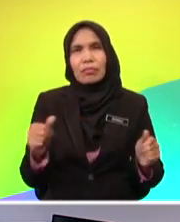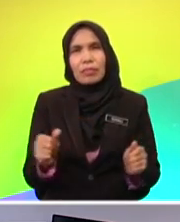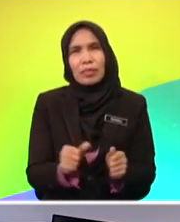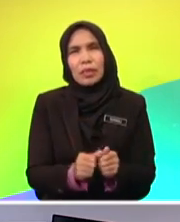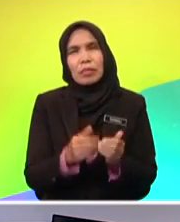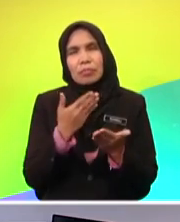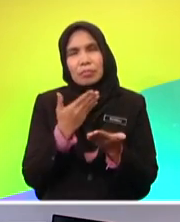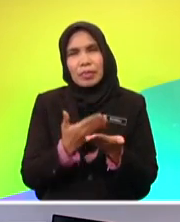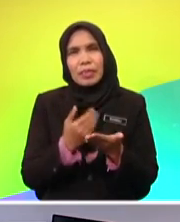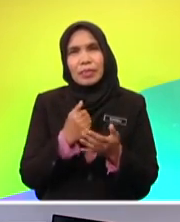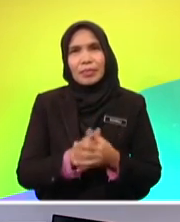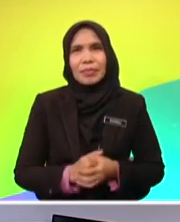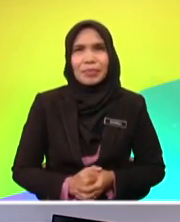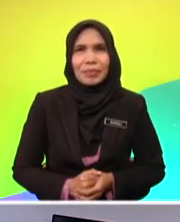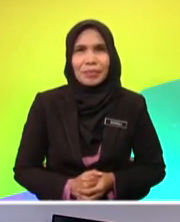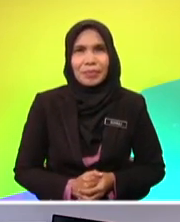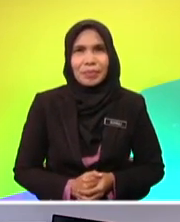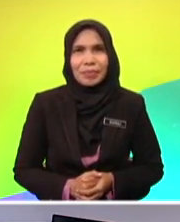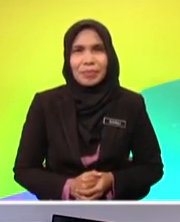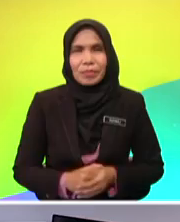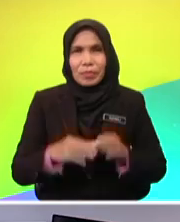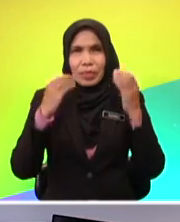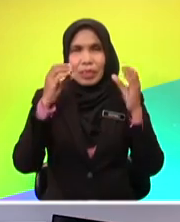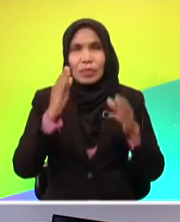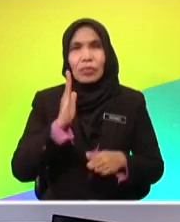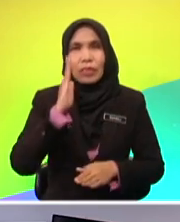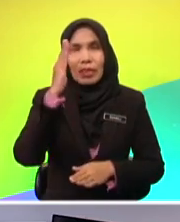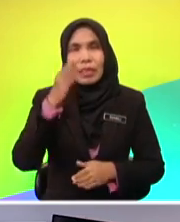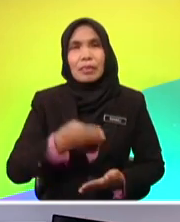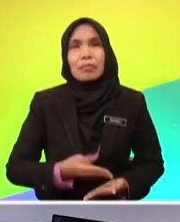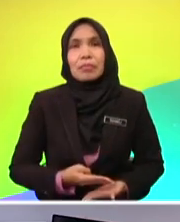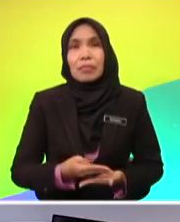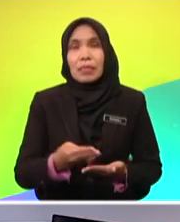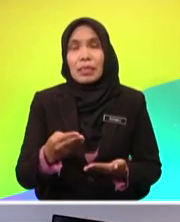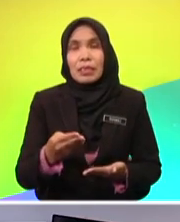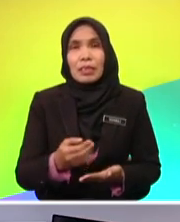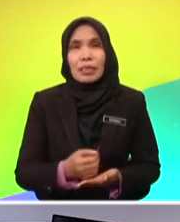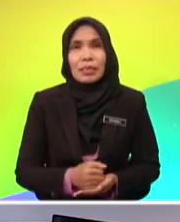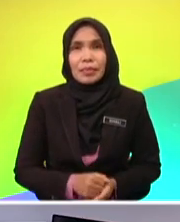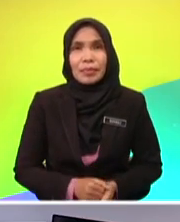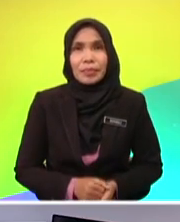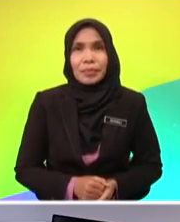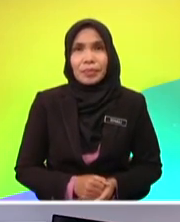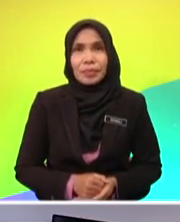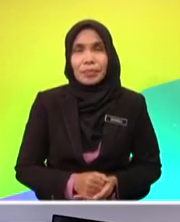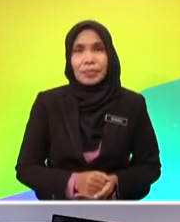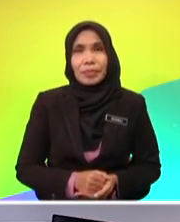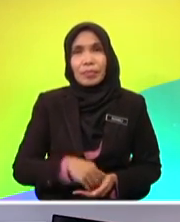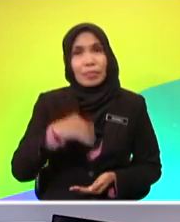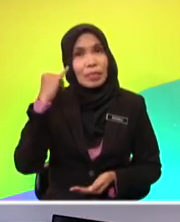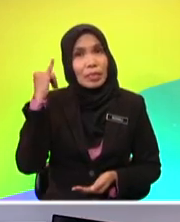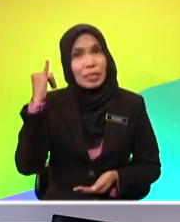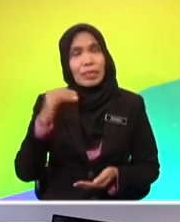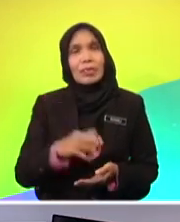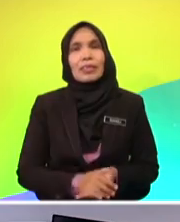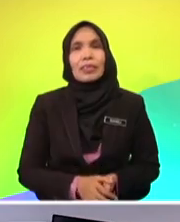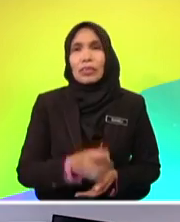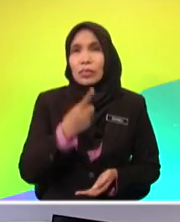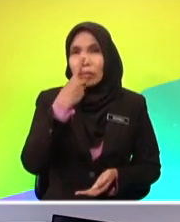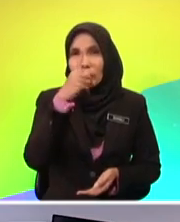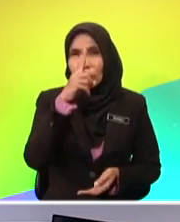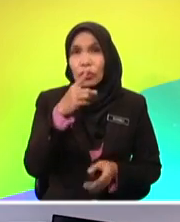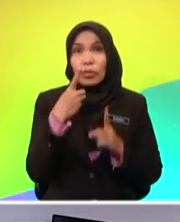teka silang kata ni, cikgu akan bagi clue ataupun sebab idea Kak Rina macam mana nak menyelesaikan